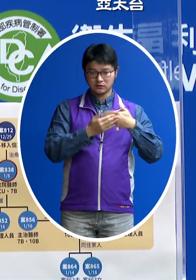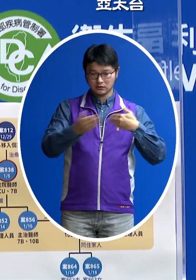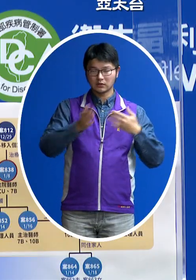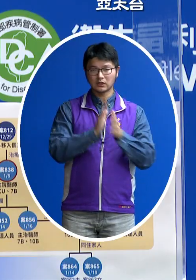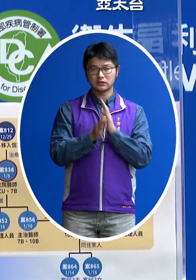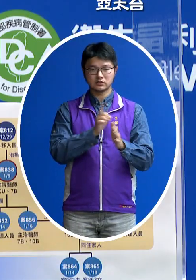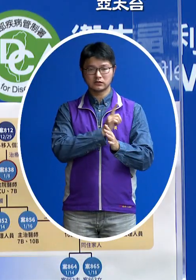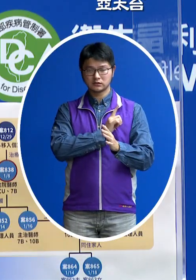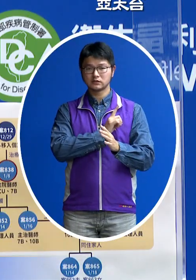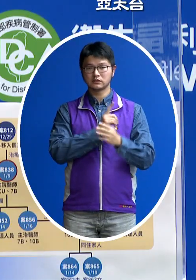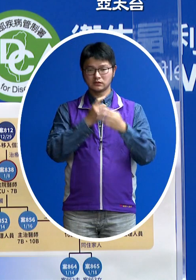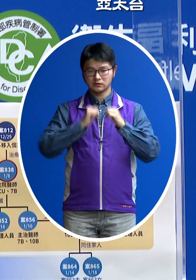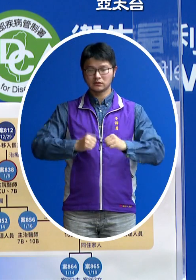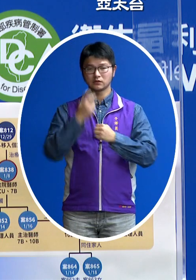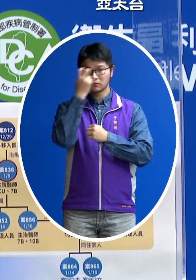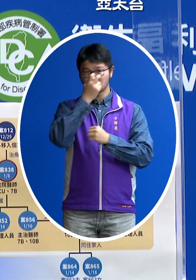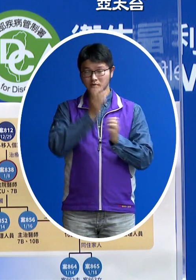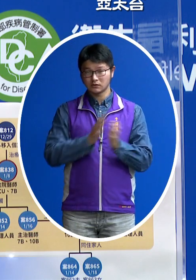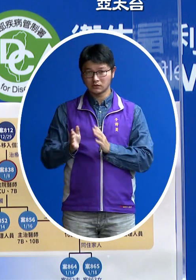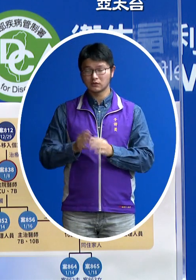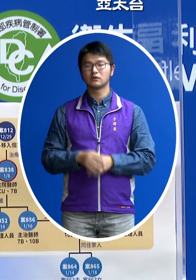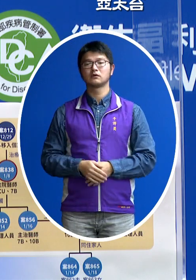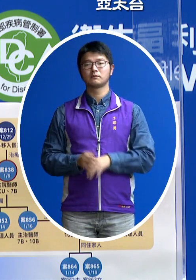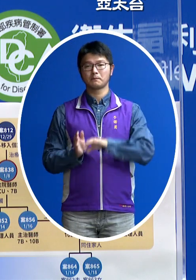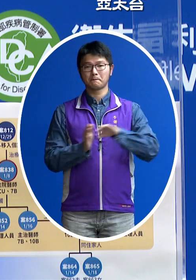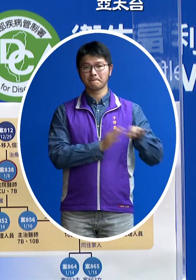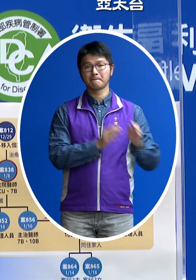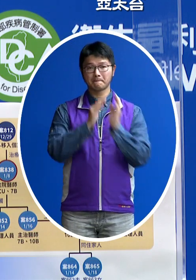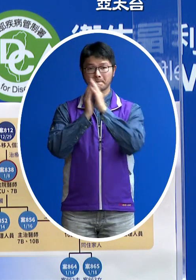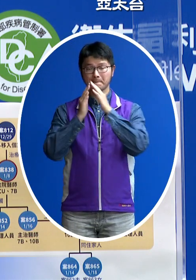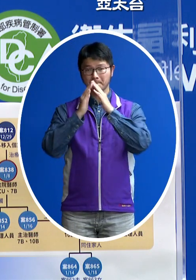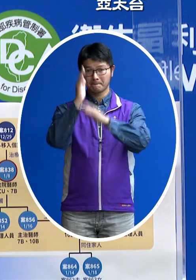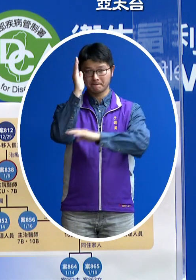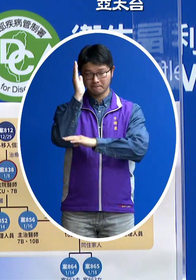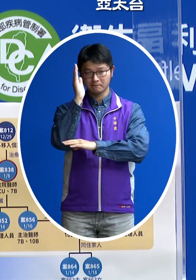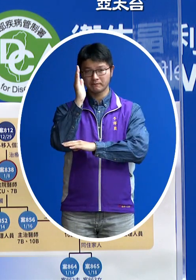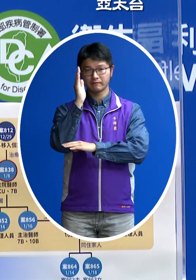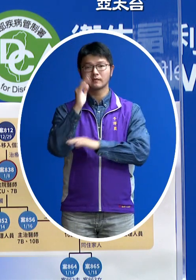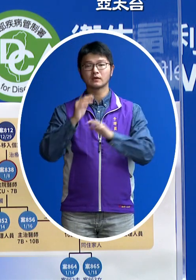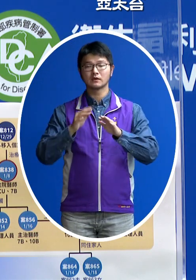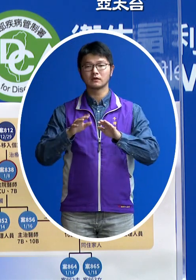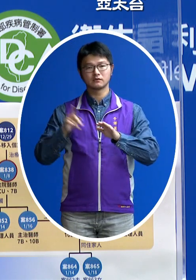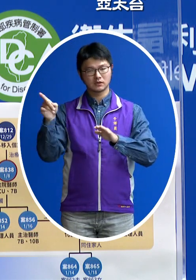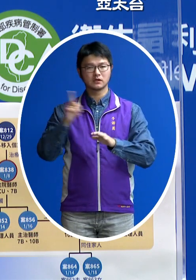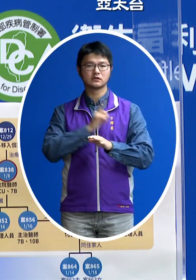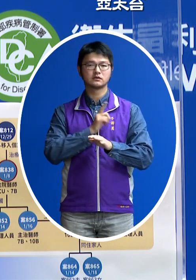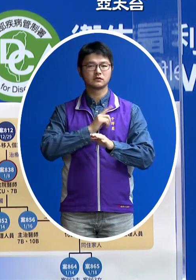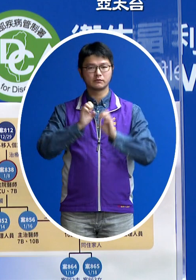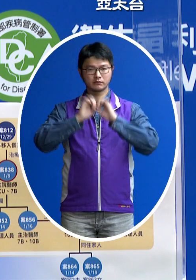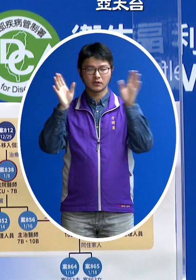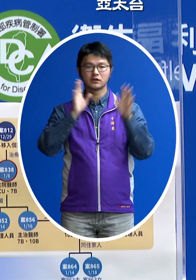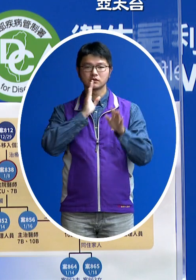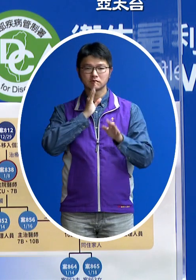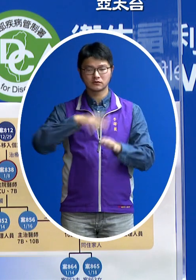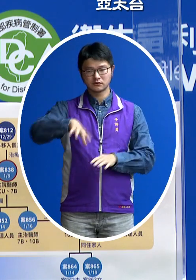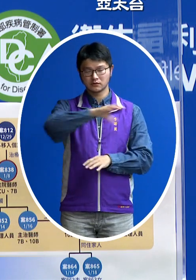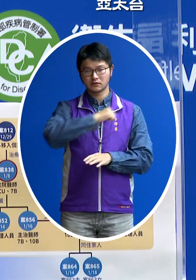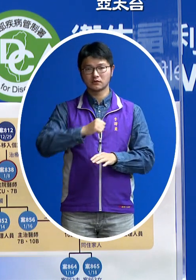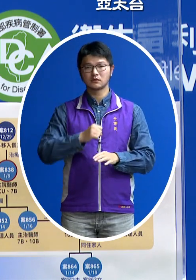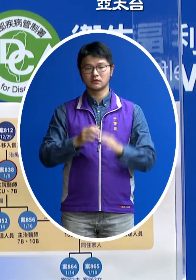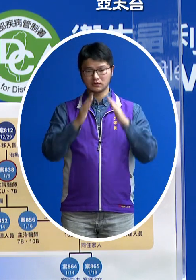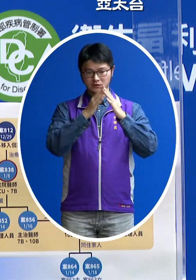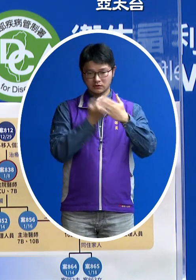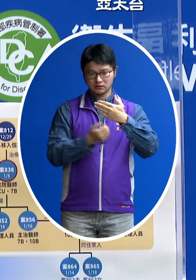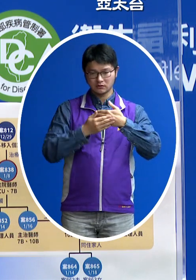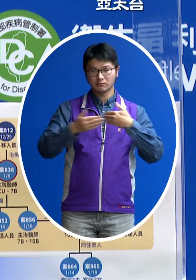理。 那桃园市政府这边是比较取向于，就是说都把它做居家隔离了哈。不过我们还是就